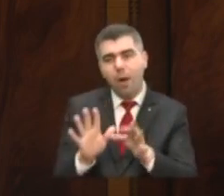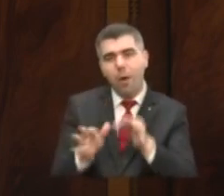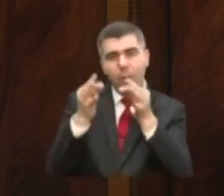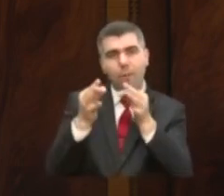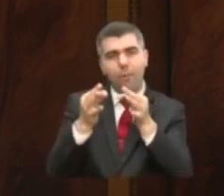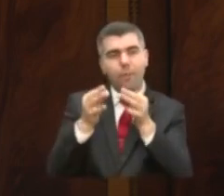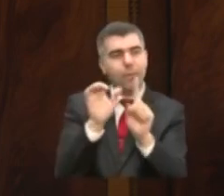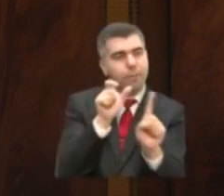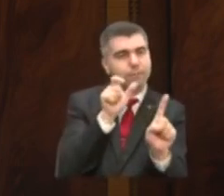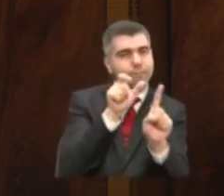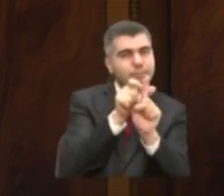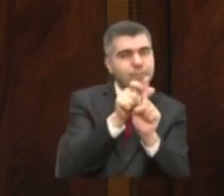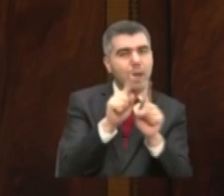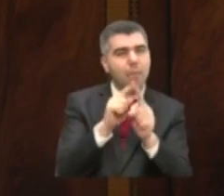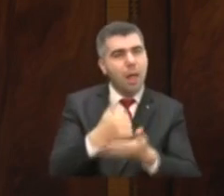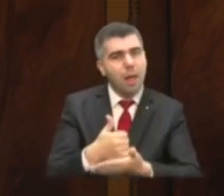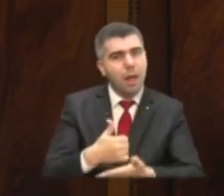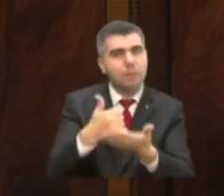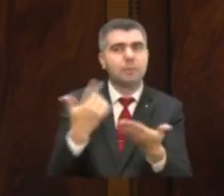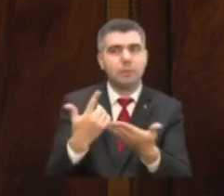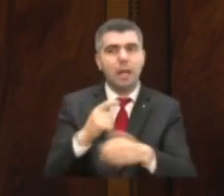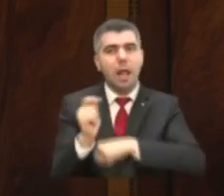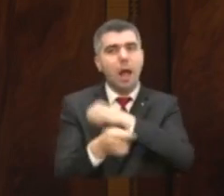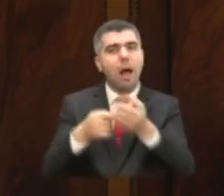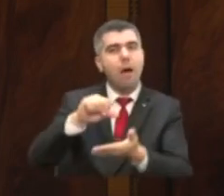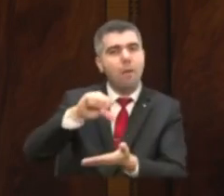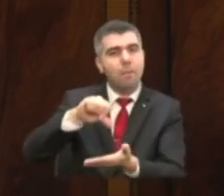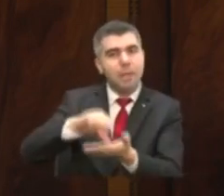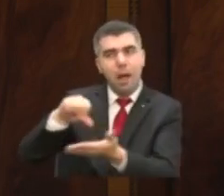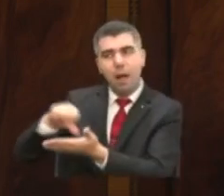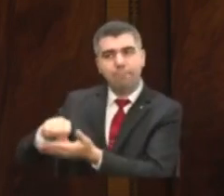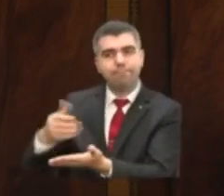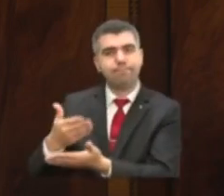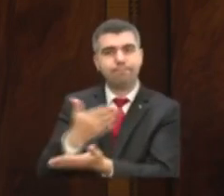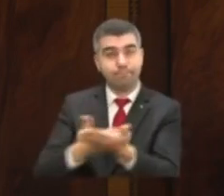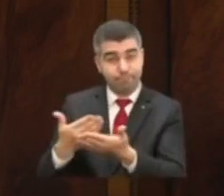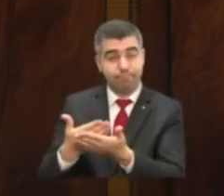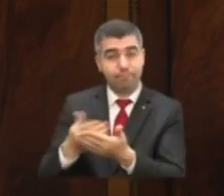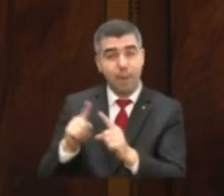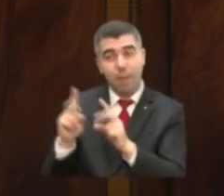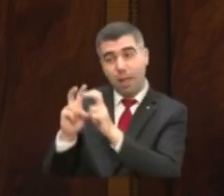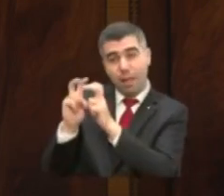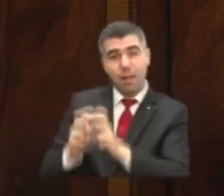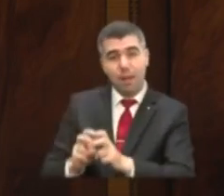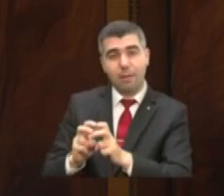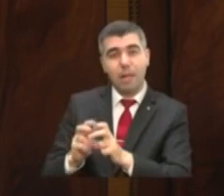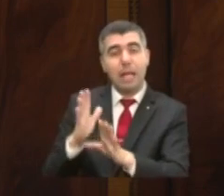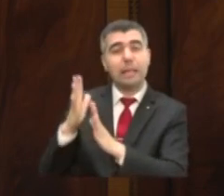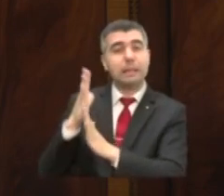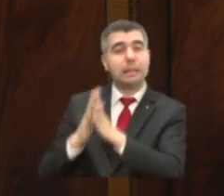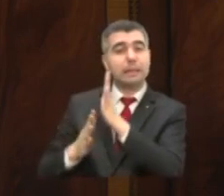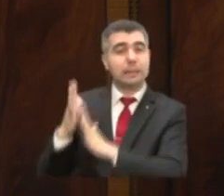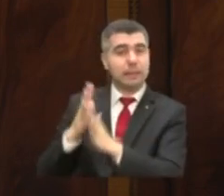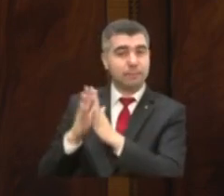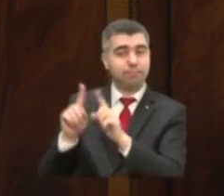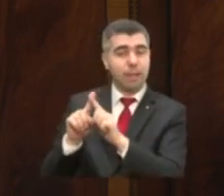للاهتمام بالعالم القروي وبالبادية على أساس الخصاص والنقص الذي ورثناه تاريخيا،